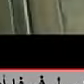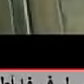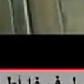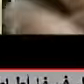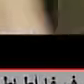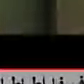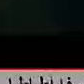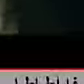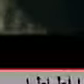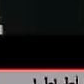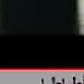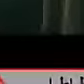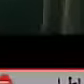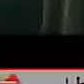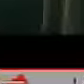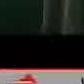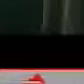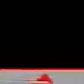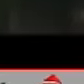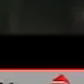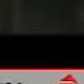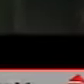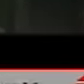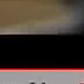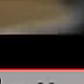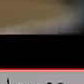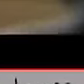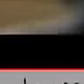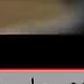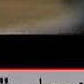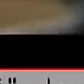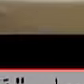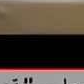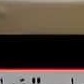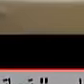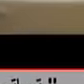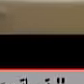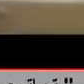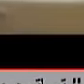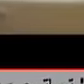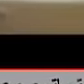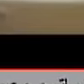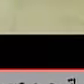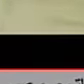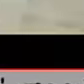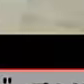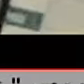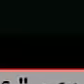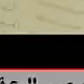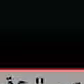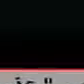دكتور يحيى رشدي، حاجة تليق كده بمتهمين جرائم نفس؟ أقل واحد فيهم قتل عيلته كلها بدم